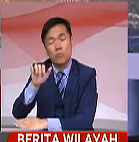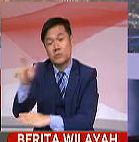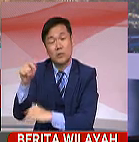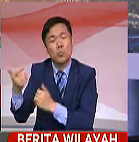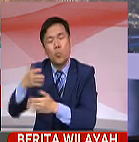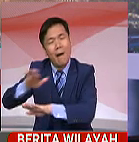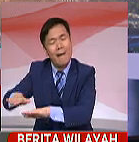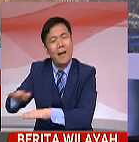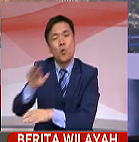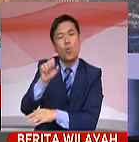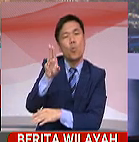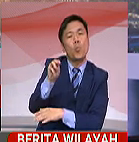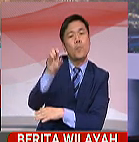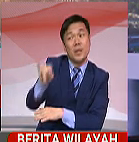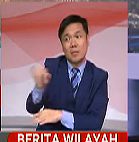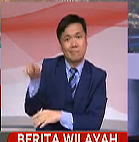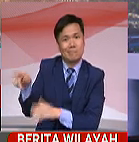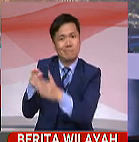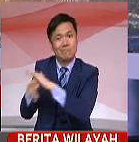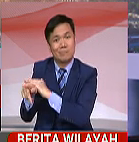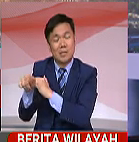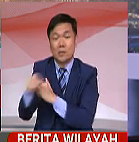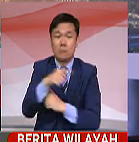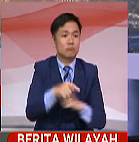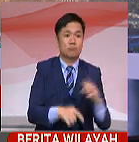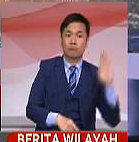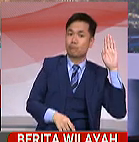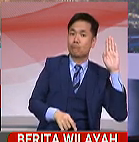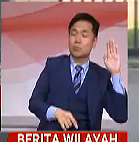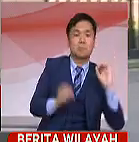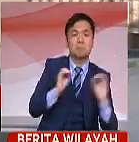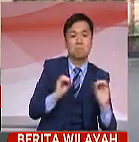Hadi. Dan tiada pengakuan direkodkan daripada tertuduh.